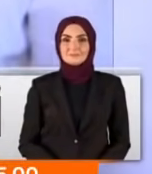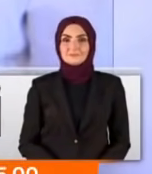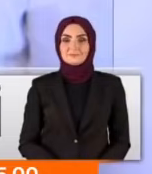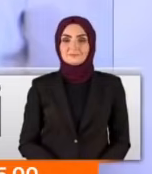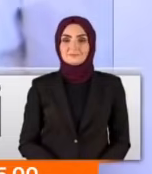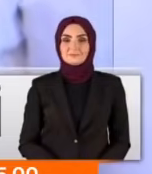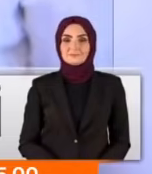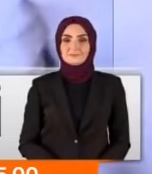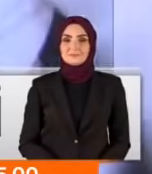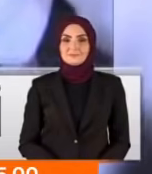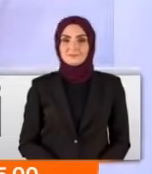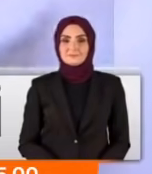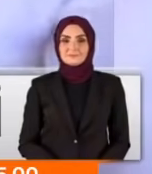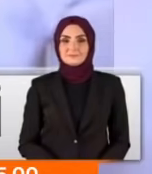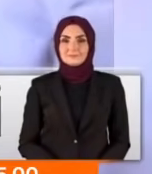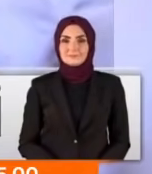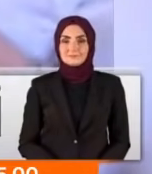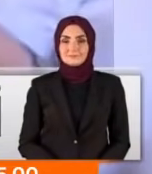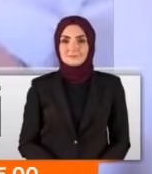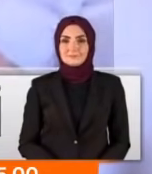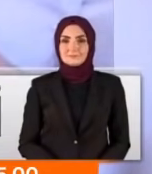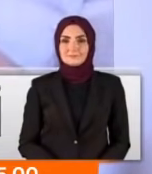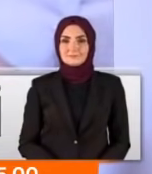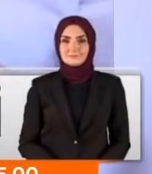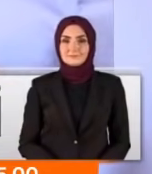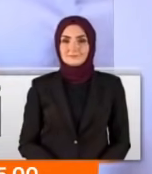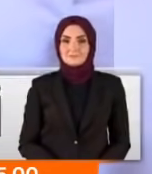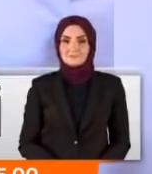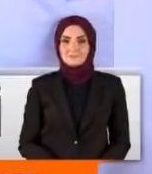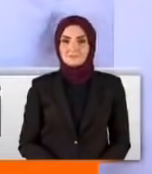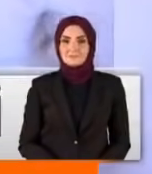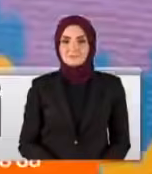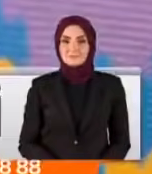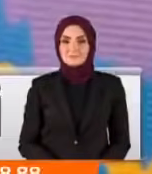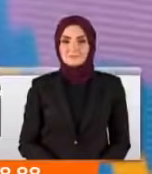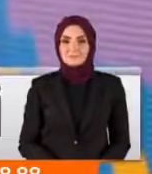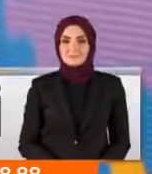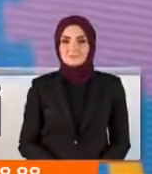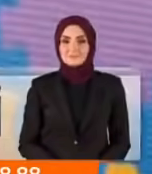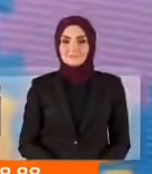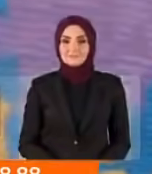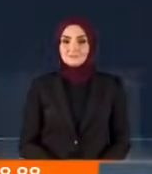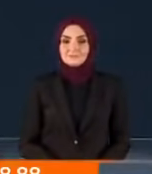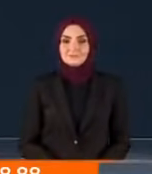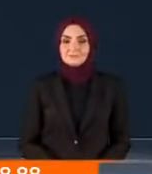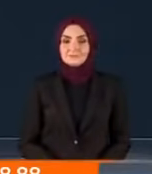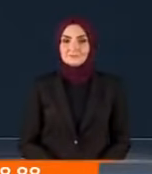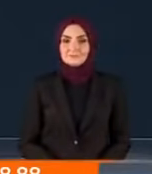umudunu kaybediyor, yere düşüyor. Kaldırın. Çok güzel bir duygu. Allah herkese bu duyguyu yaşatsın.